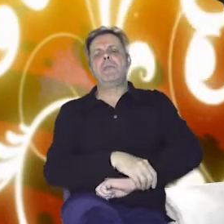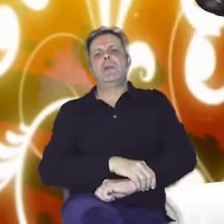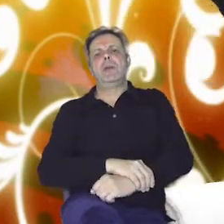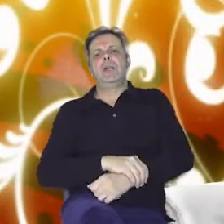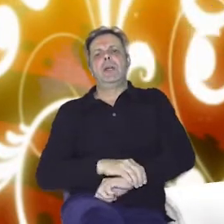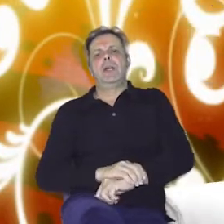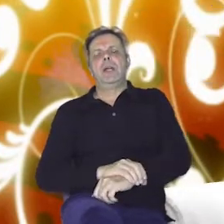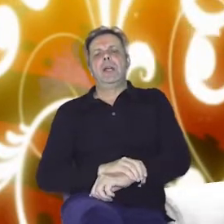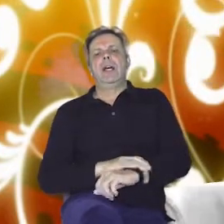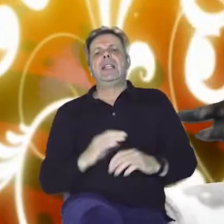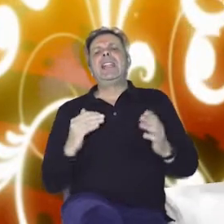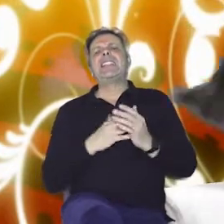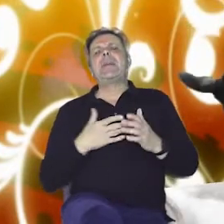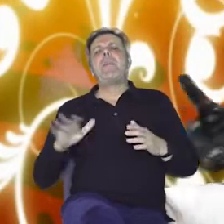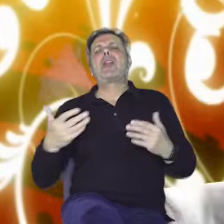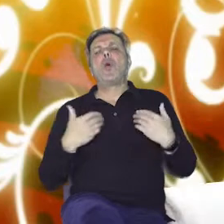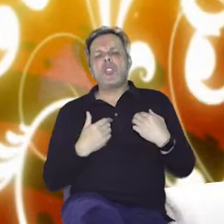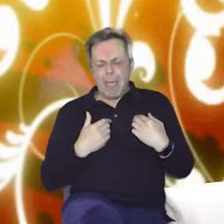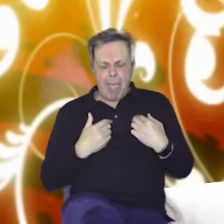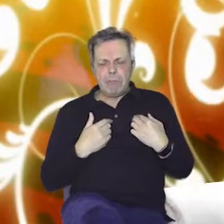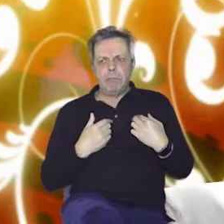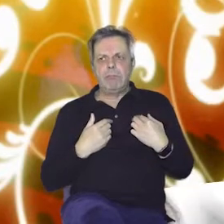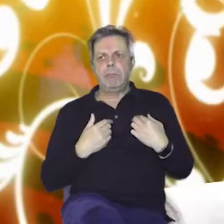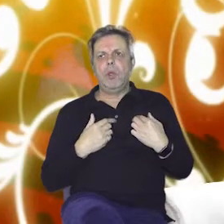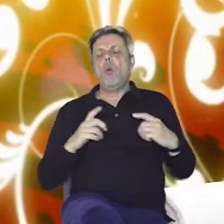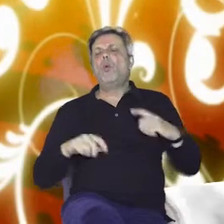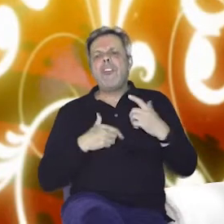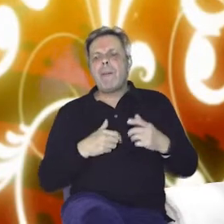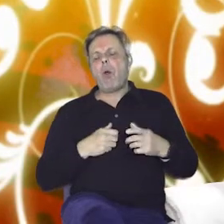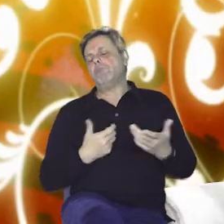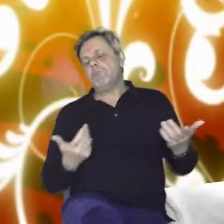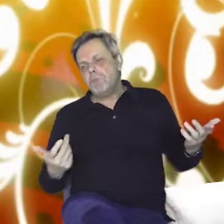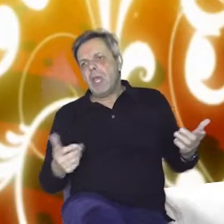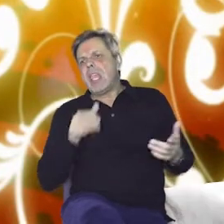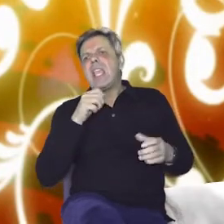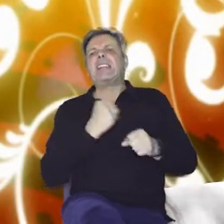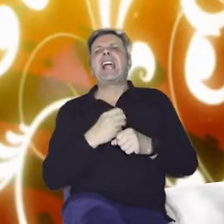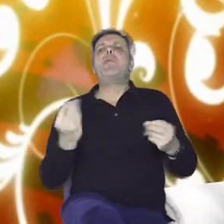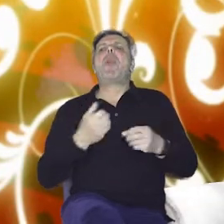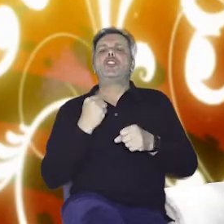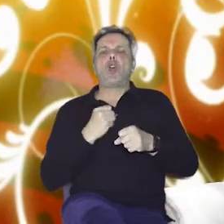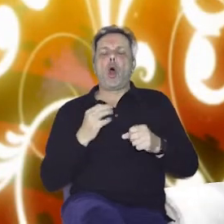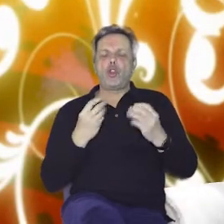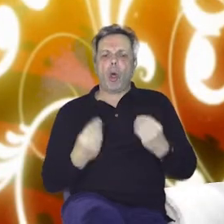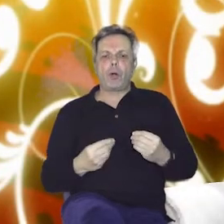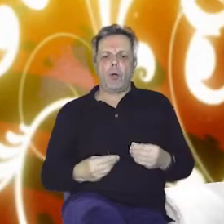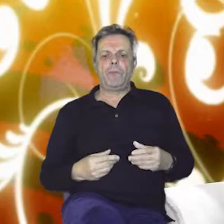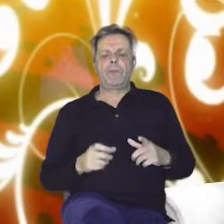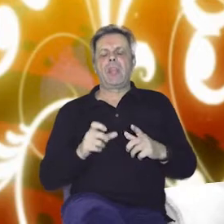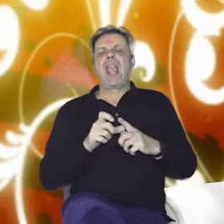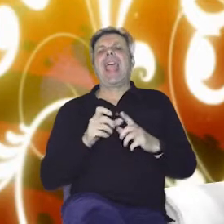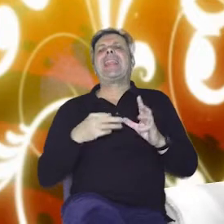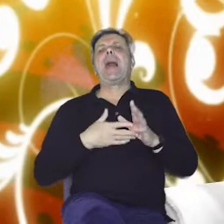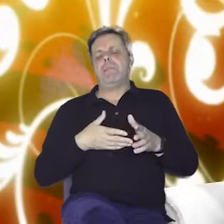pa samo uživati. Uživamo i kad pravimo nešto dobro, je li tako? Znači, Damira će pokopati